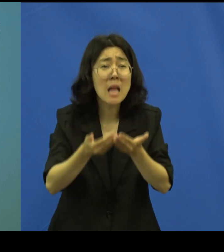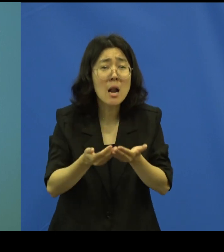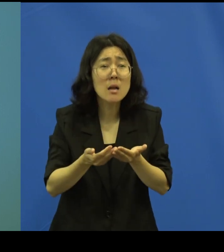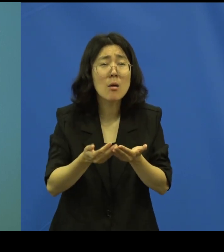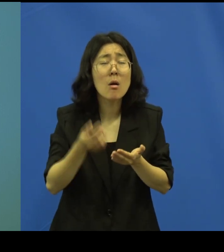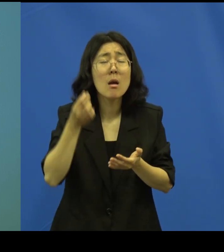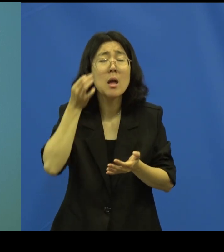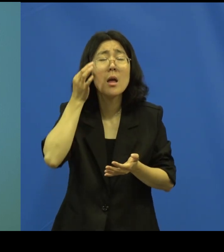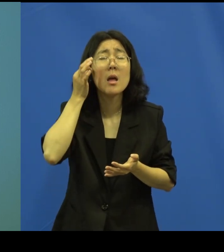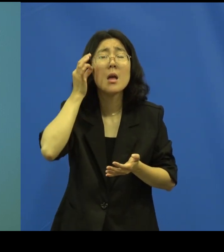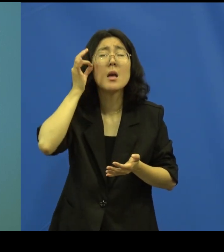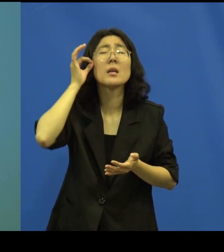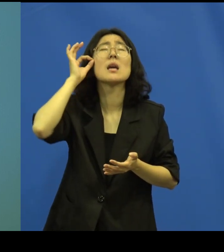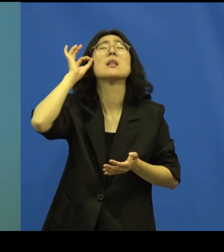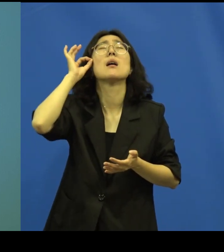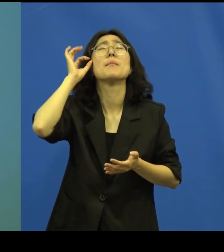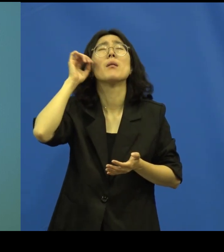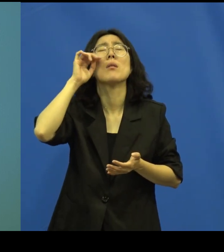되어 있습니다.